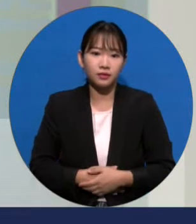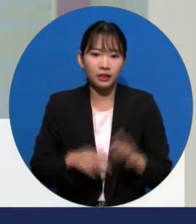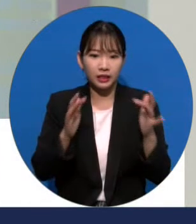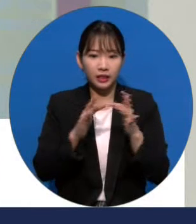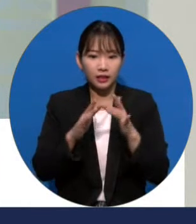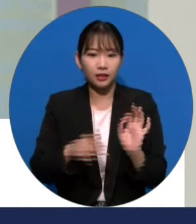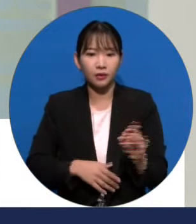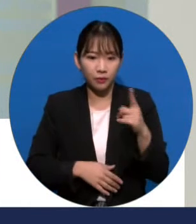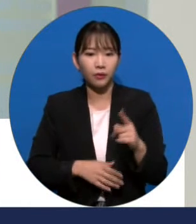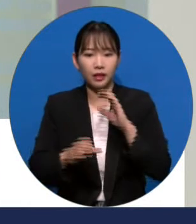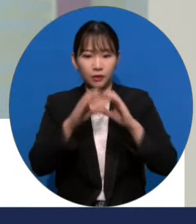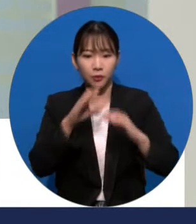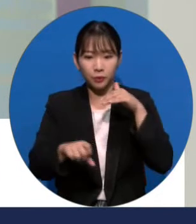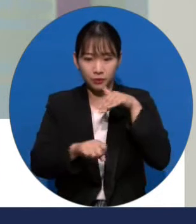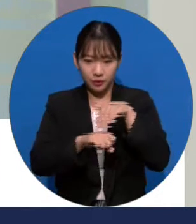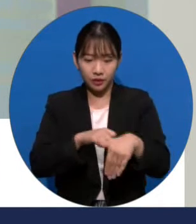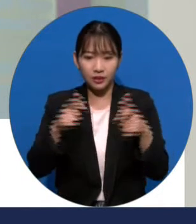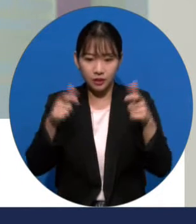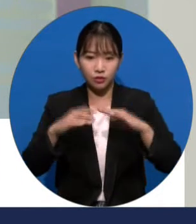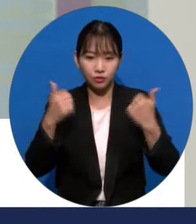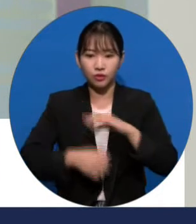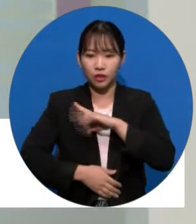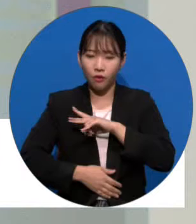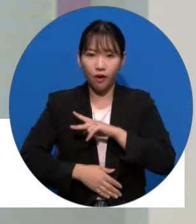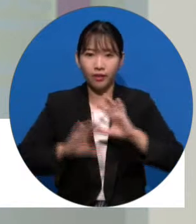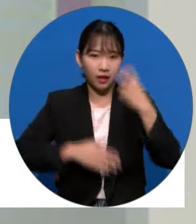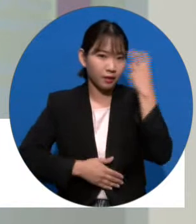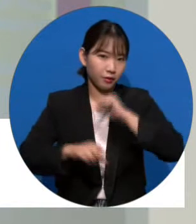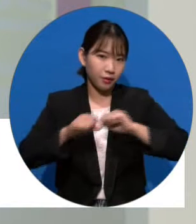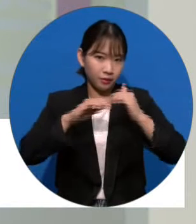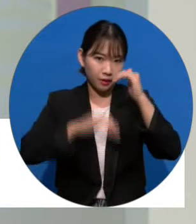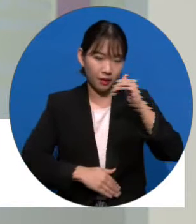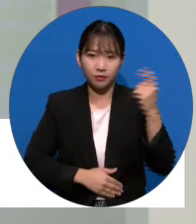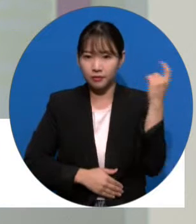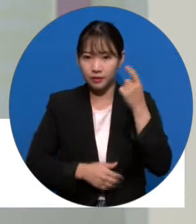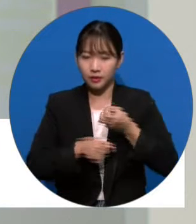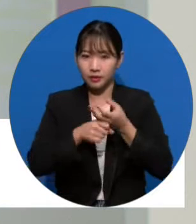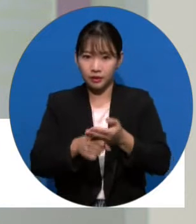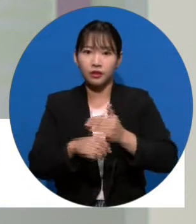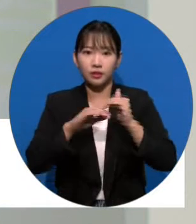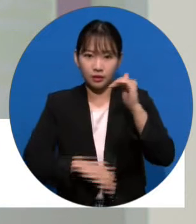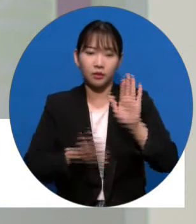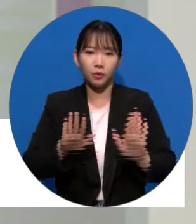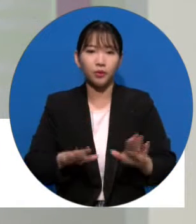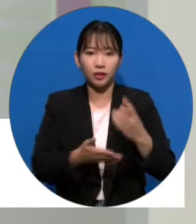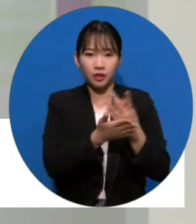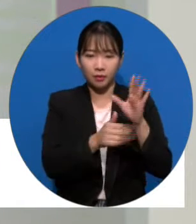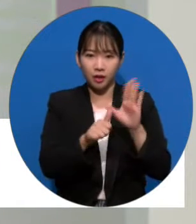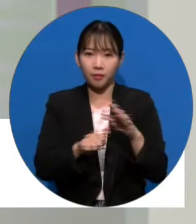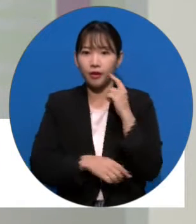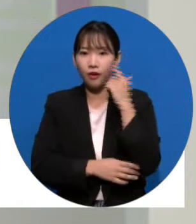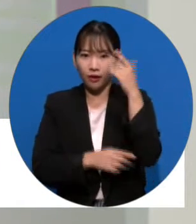온라인 플랫폼을 통해 양방향 소통 방식으로 지역 국회의원들의 국정감사 활동 내용을 들어보는 순서입니다. 오늘은 담양